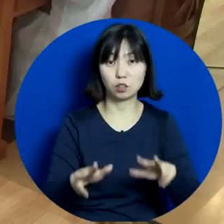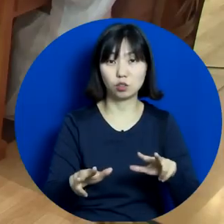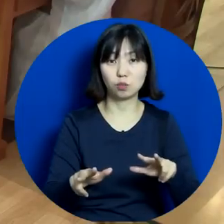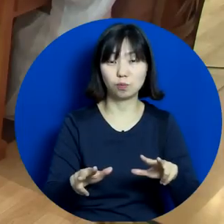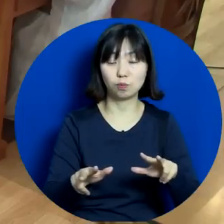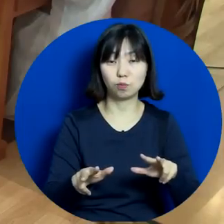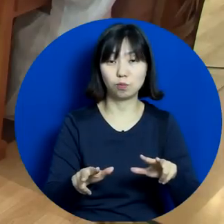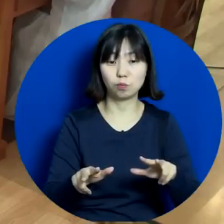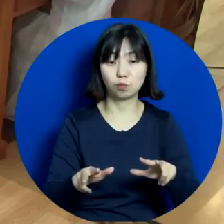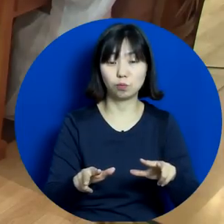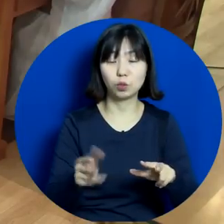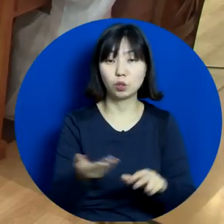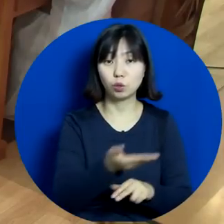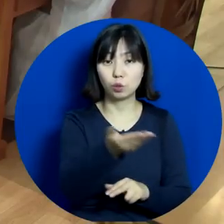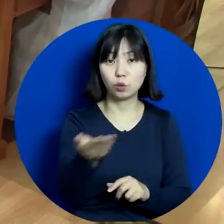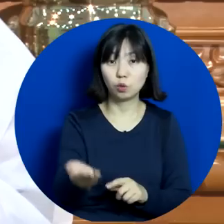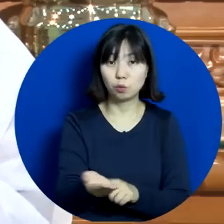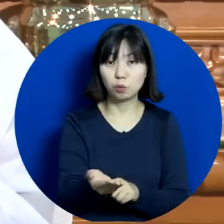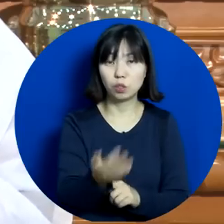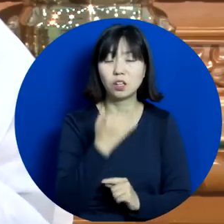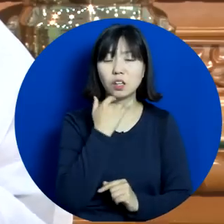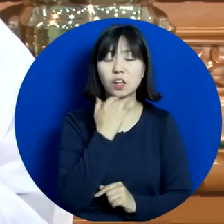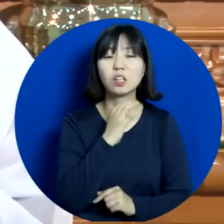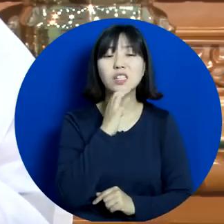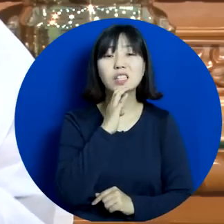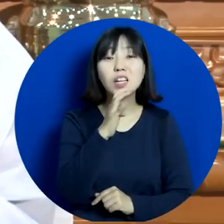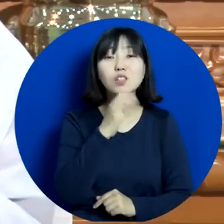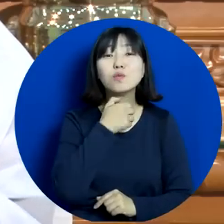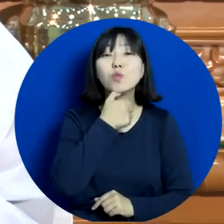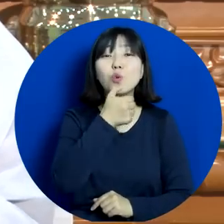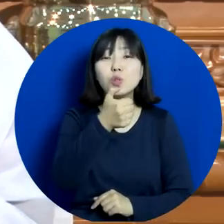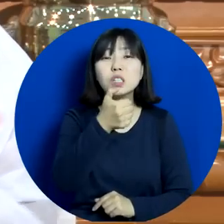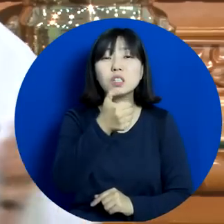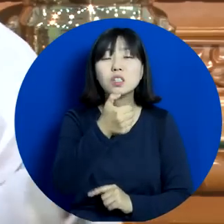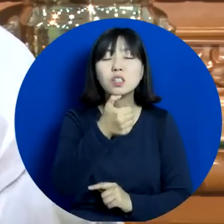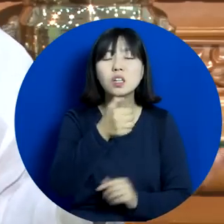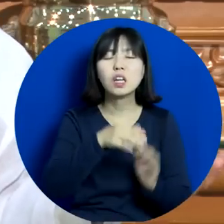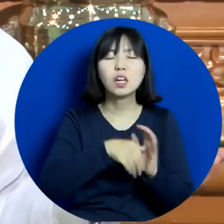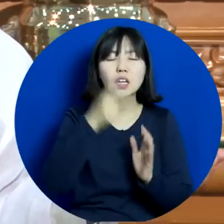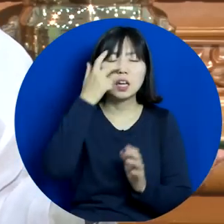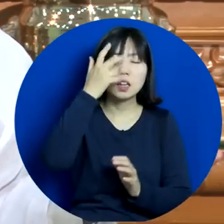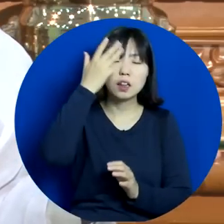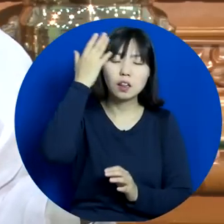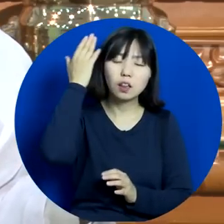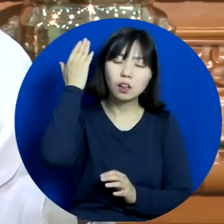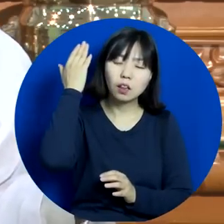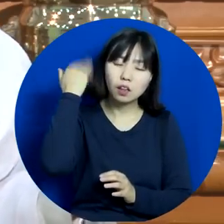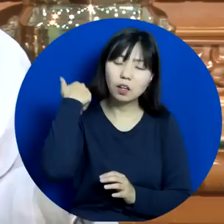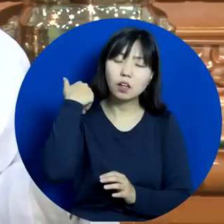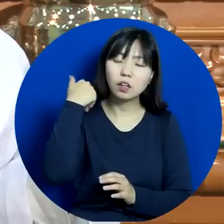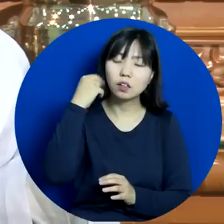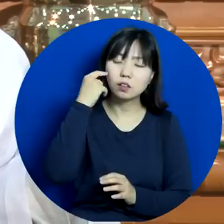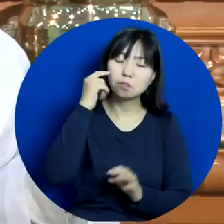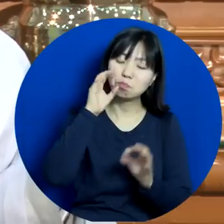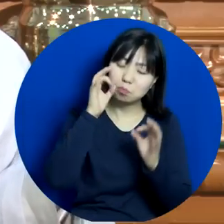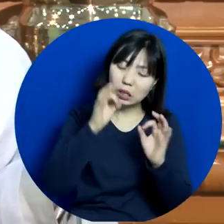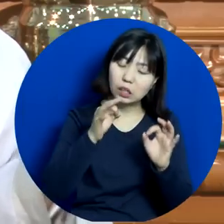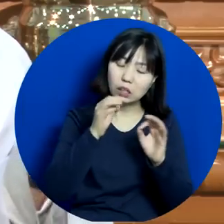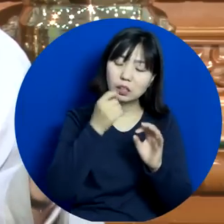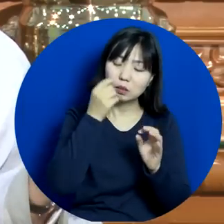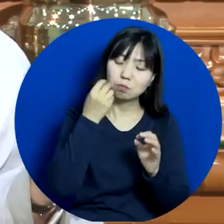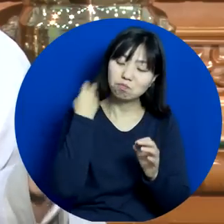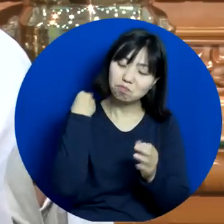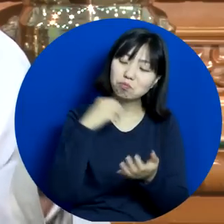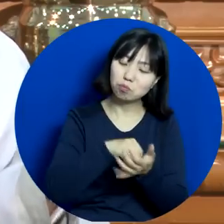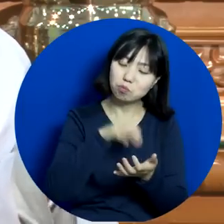지금 우리는 아직도 나이가 40이 되고 50이 돼도 지난 사는 거를 한번 돌아보고, 아, 그때는